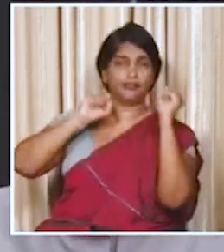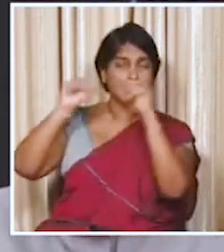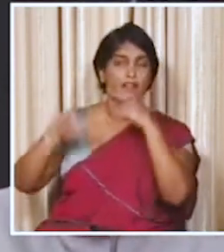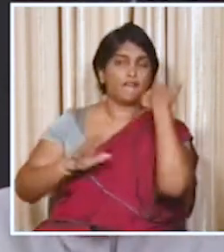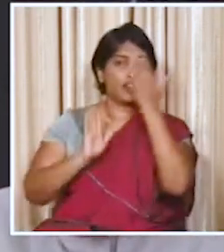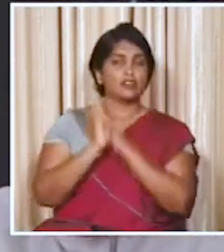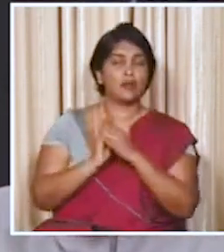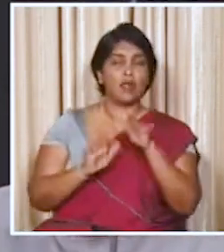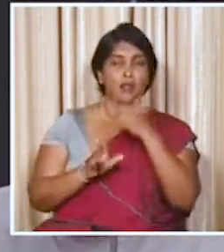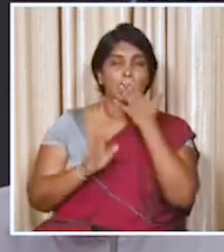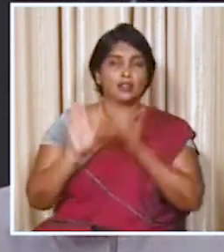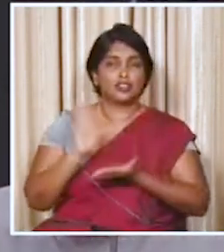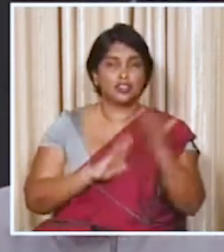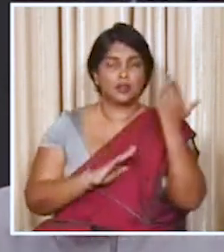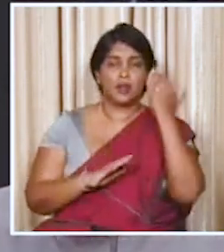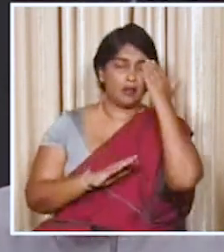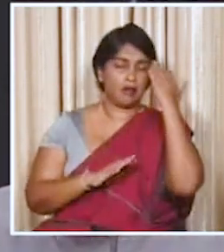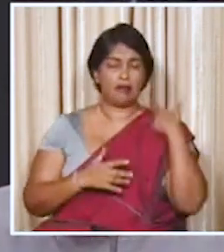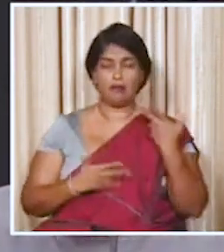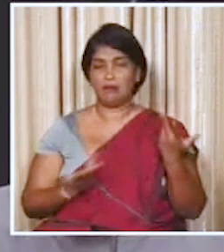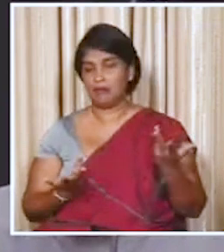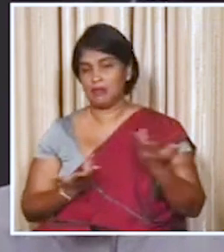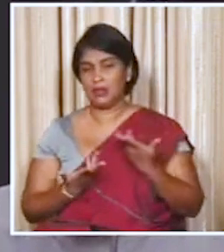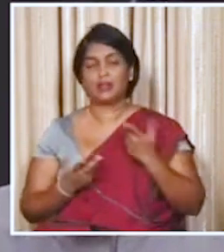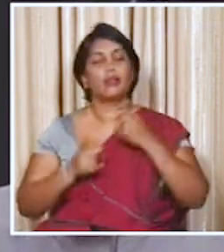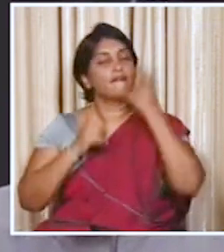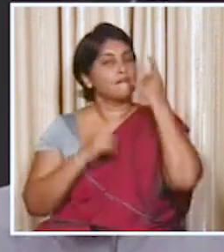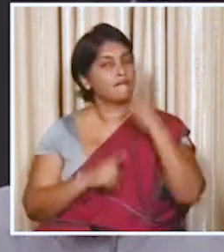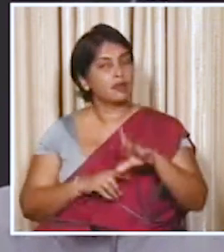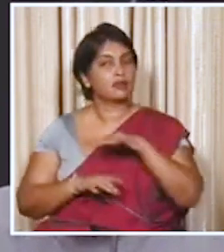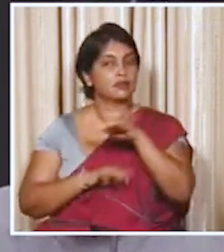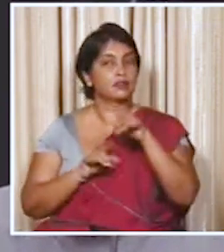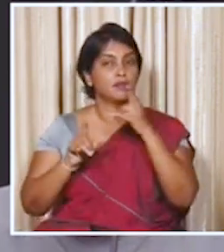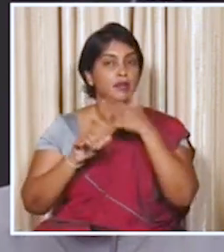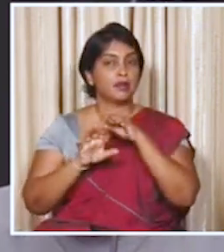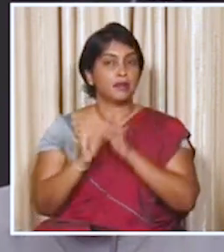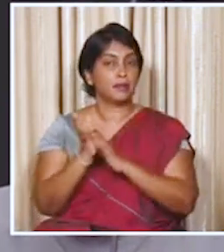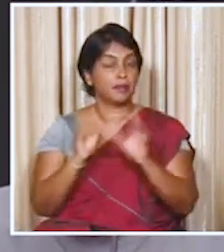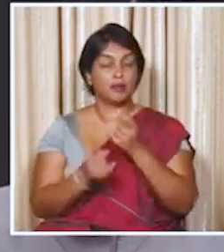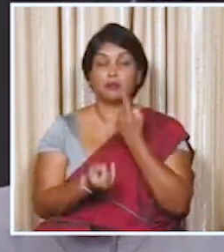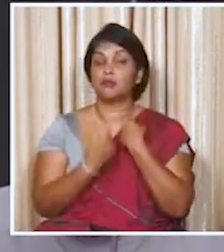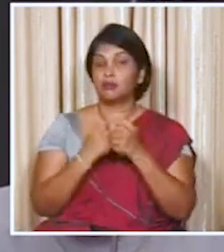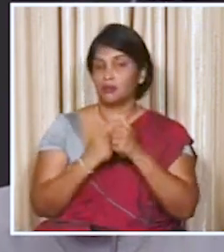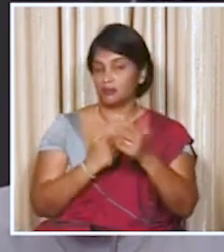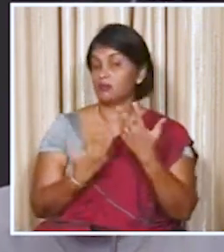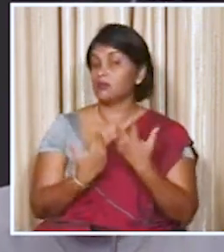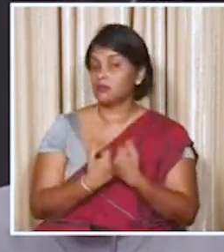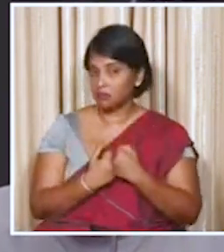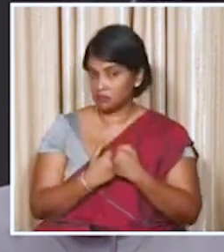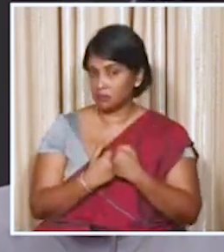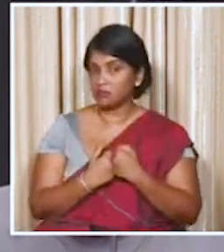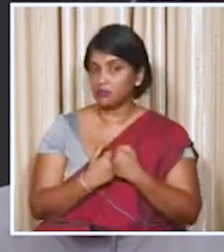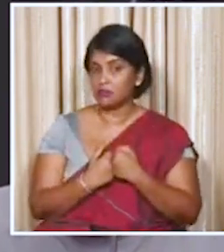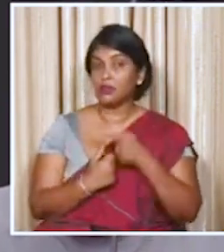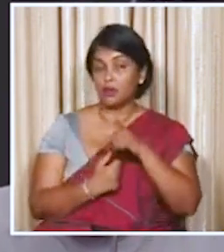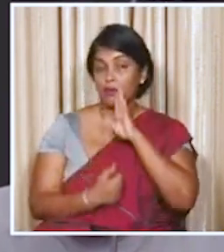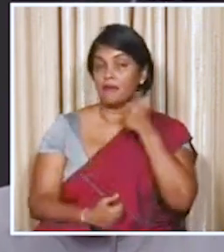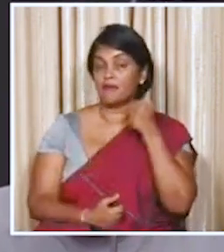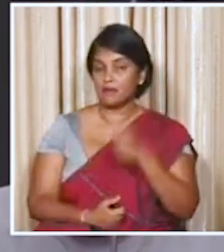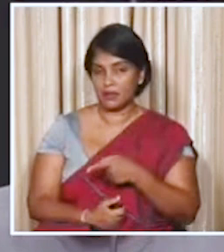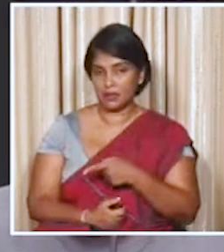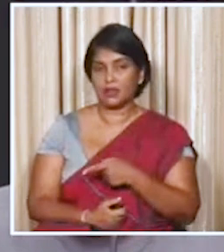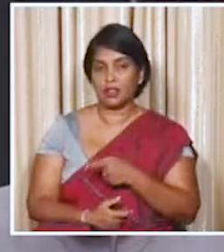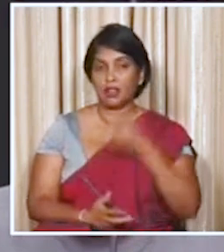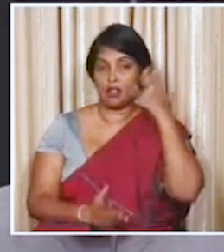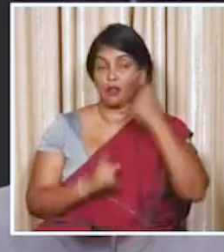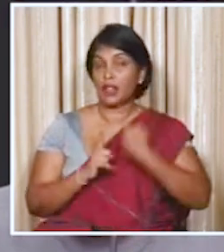ke darua di sekolah yang nabe amma di ini nabe, ini sa samaj jumat den niaman ek, menteri tuh me awasshay, me kawasshay, me